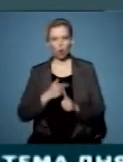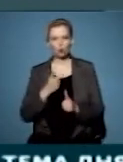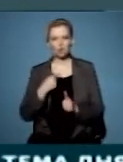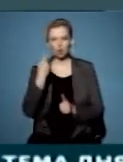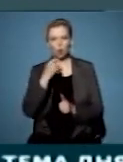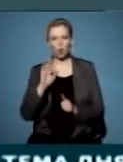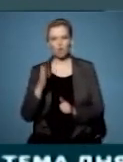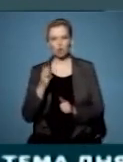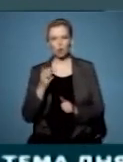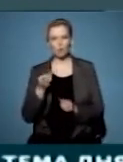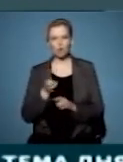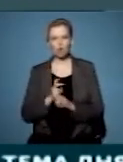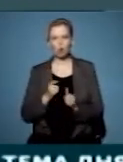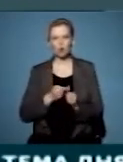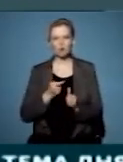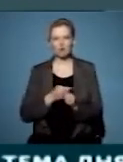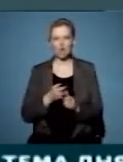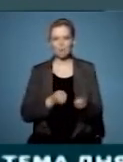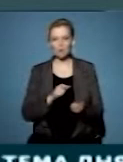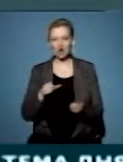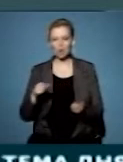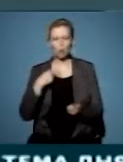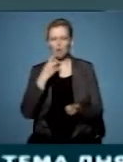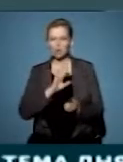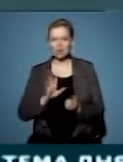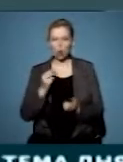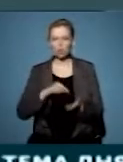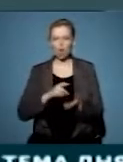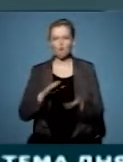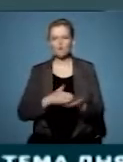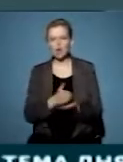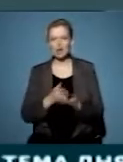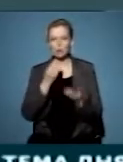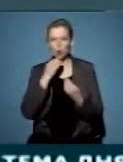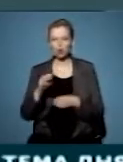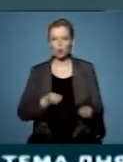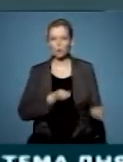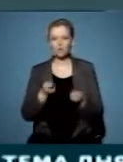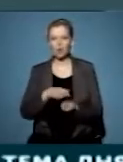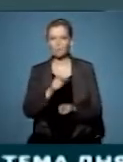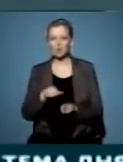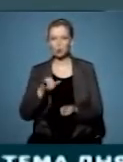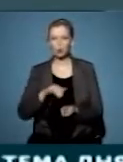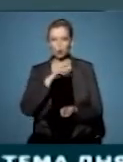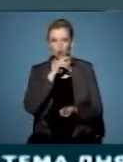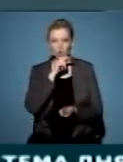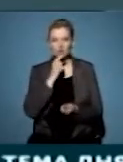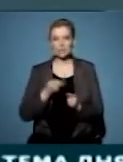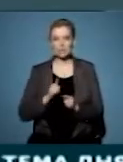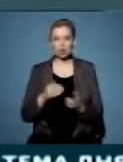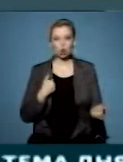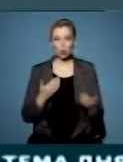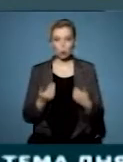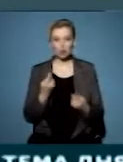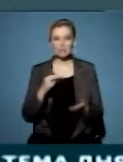У вівторок приходив я від імені перевізників. Мова не йшла про тариф, а про варіанти покращення перевезення пасажирів у Чернівцях. Це стосується,